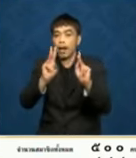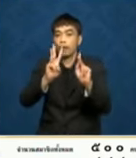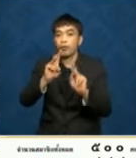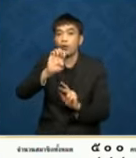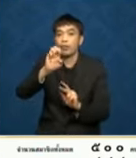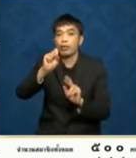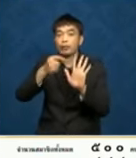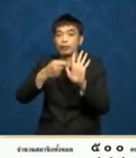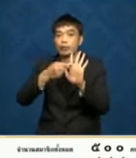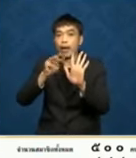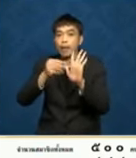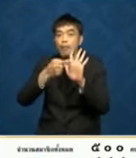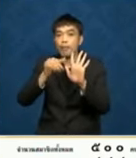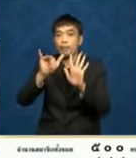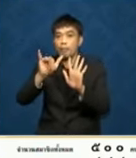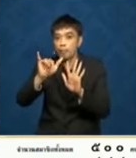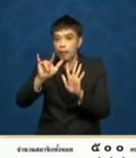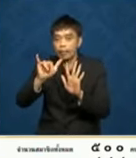ดตามโครงการนดีๆ